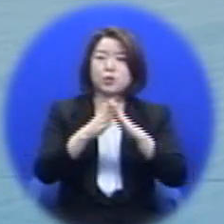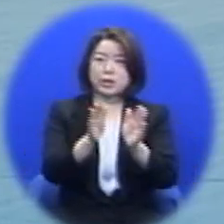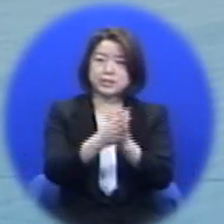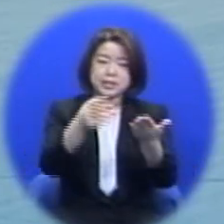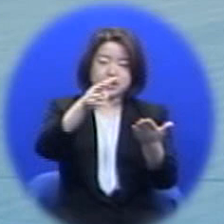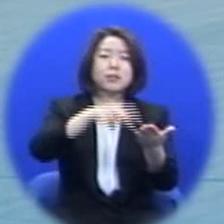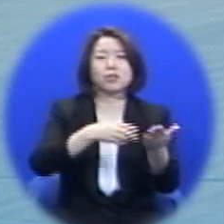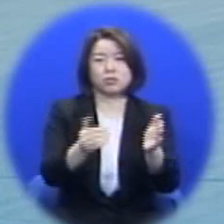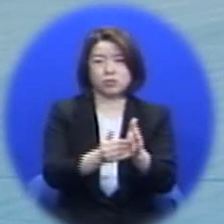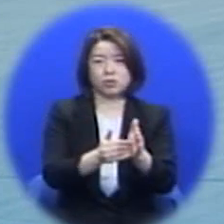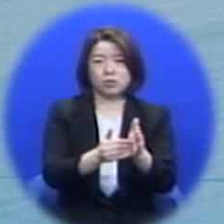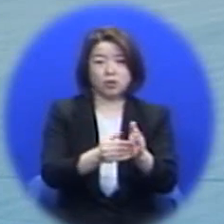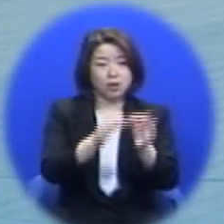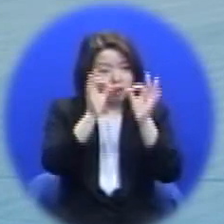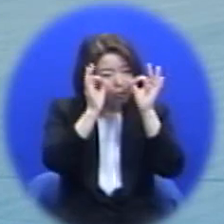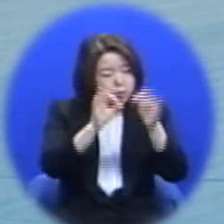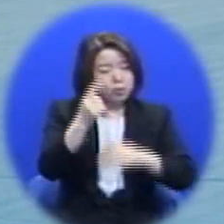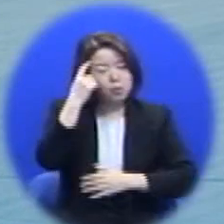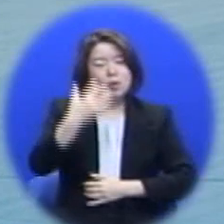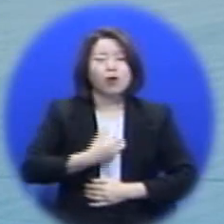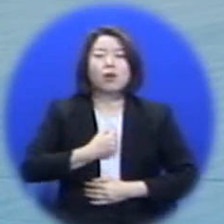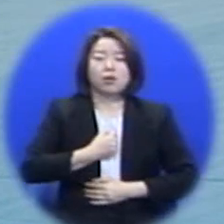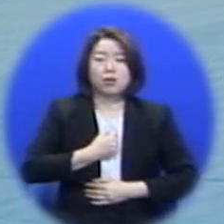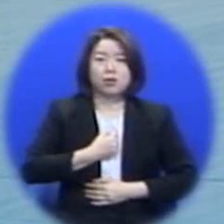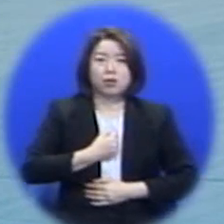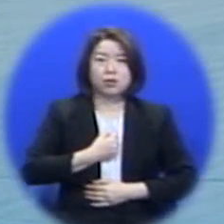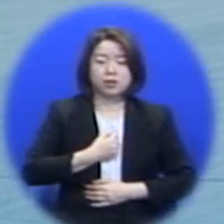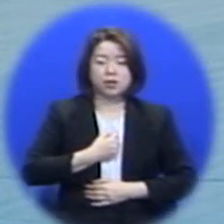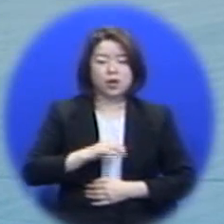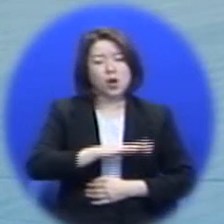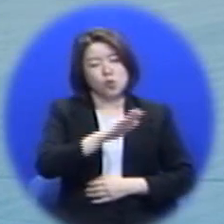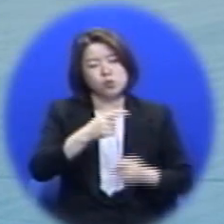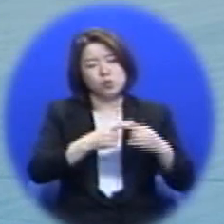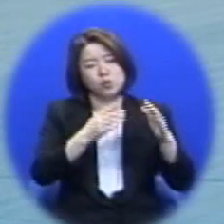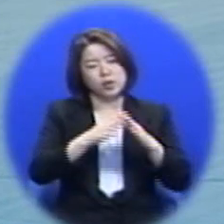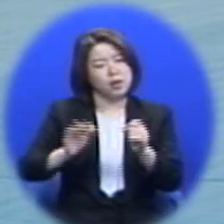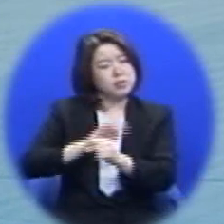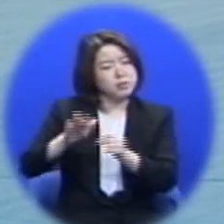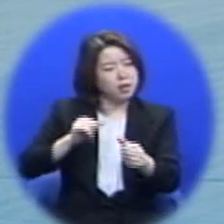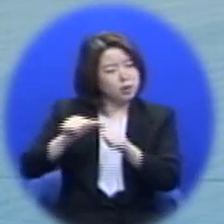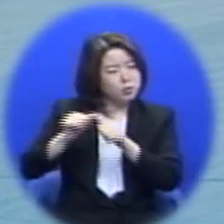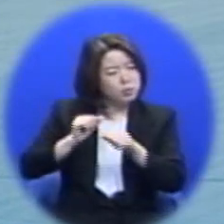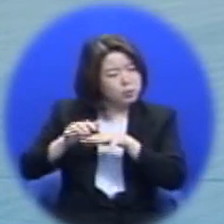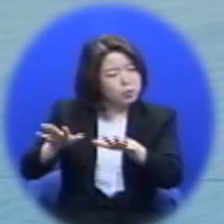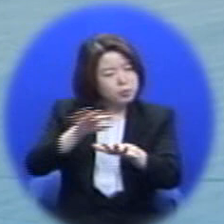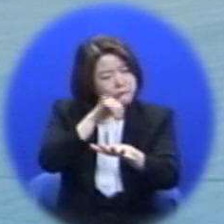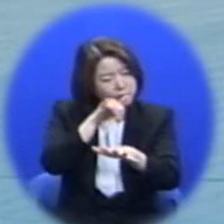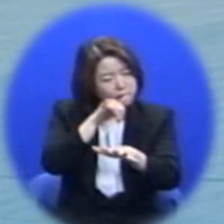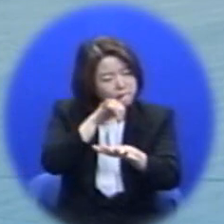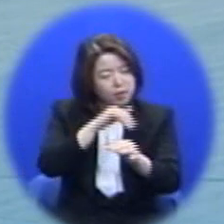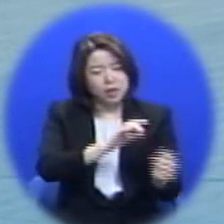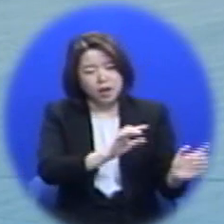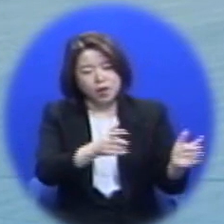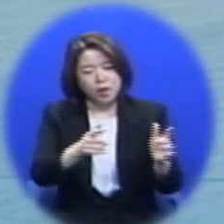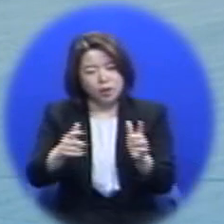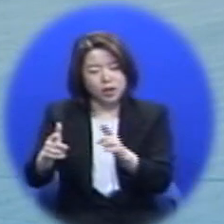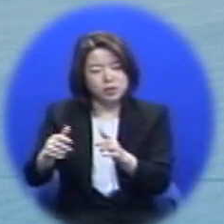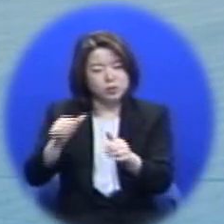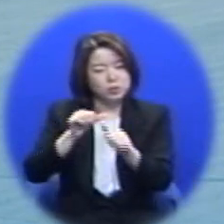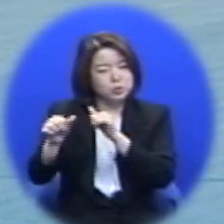충격을 받았습니다. 선한목자교회가 사랑으로 소문났나? 여러 가지로 소문이 나고